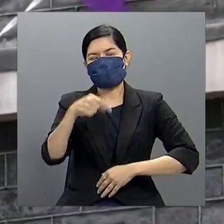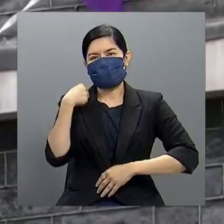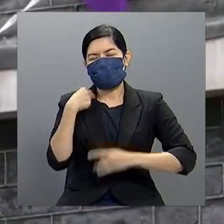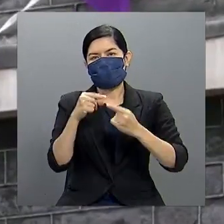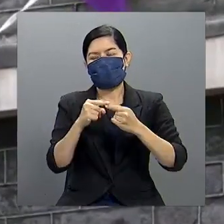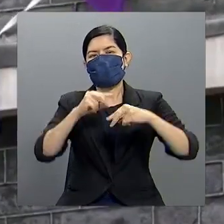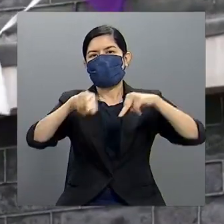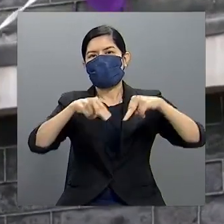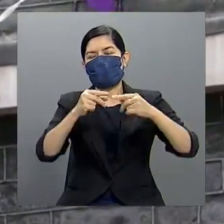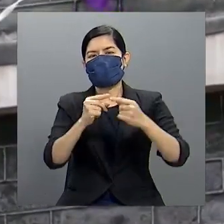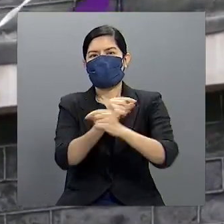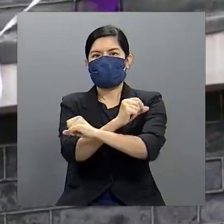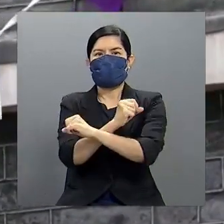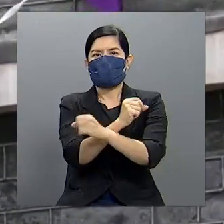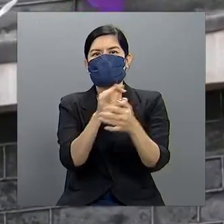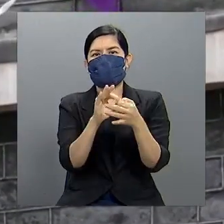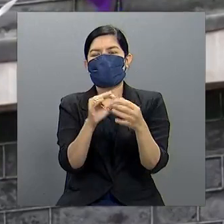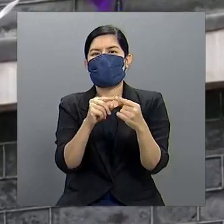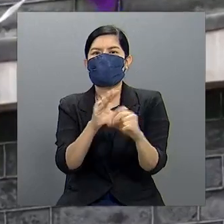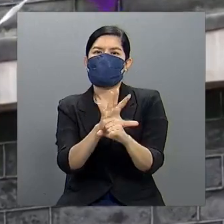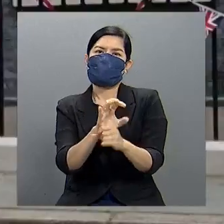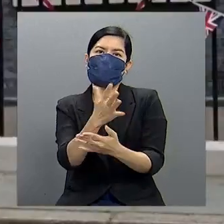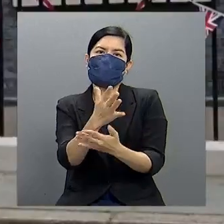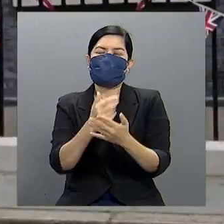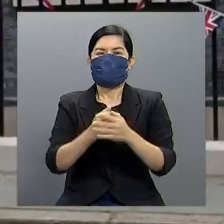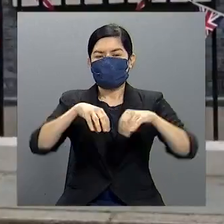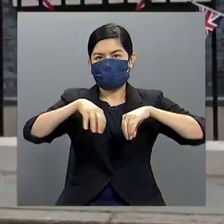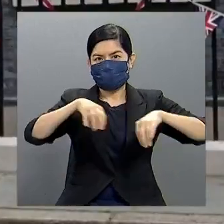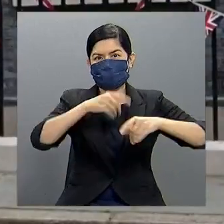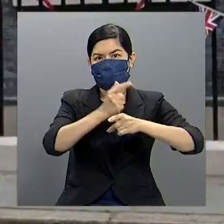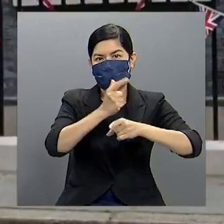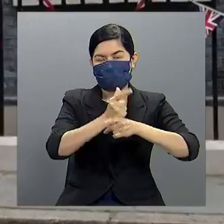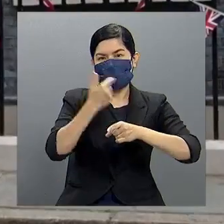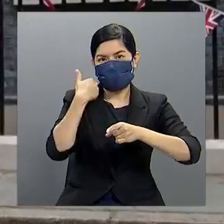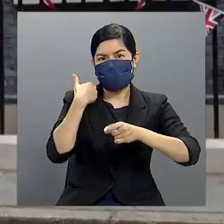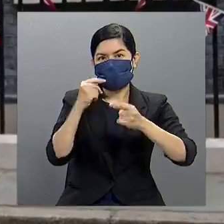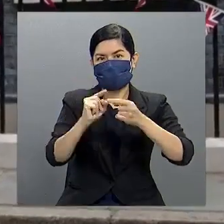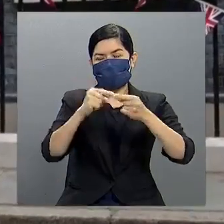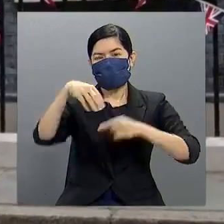การเข้าร่วมงานเลี้ยงที่จัดขึ้นในที่พักและที่ทำงานของนายกรัฐมนตรีหลายครั้งค่ะ